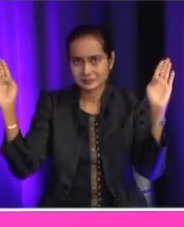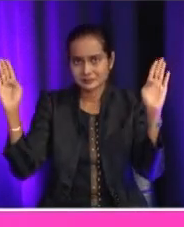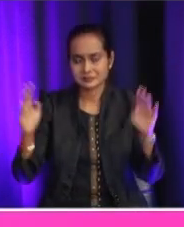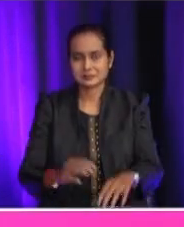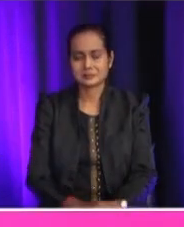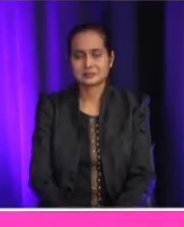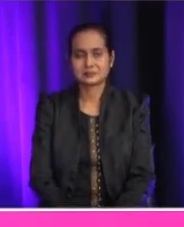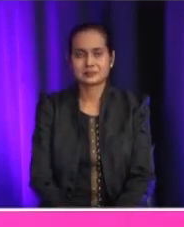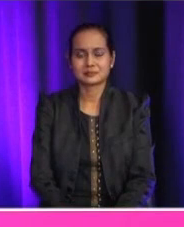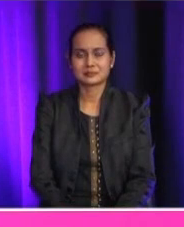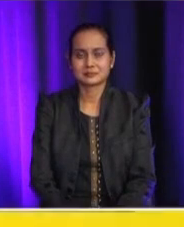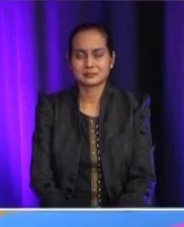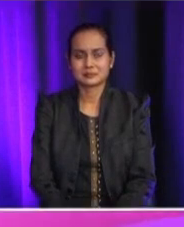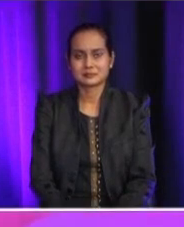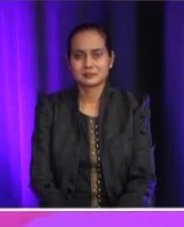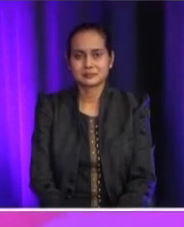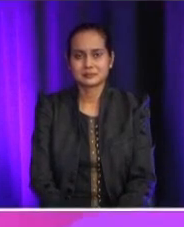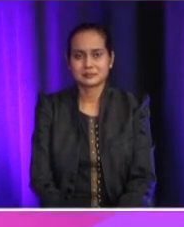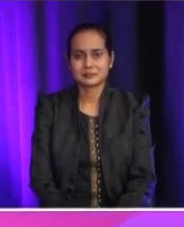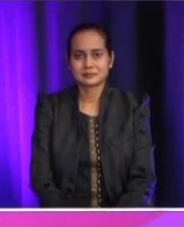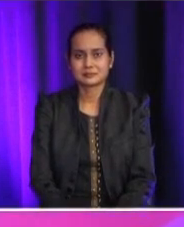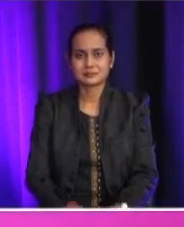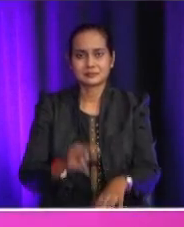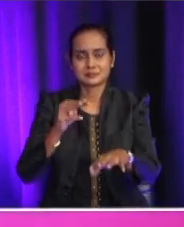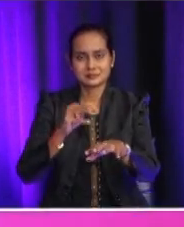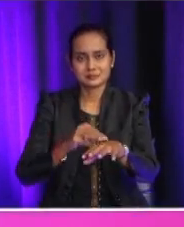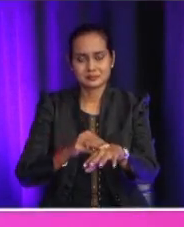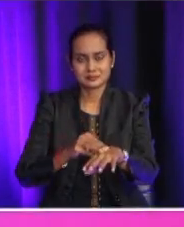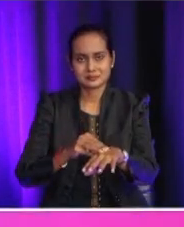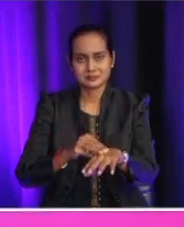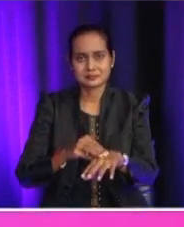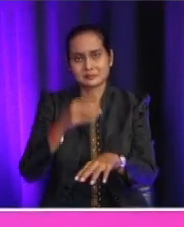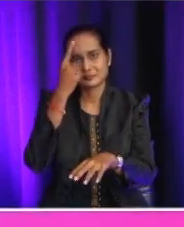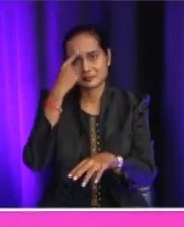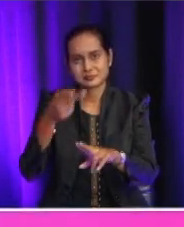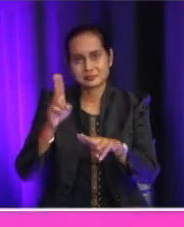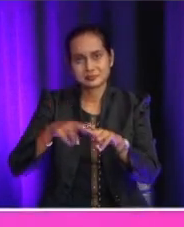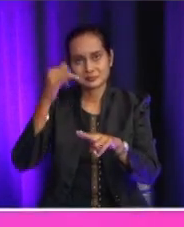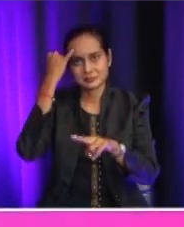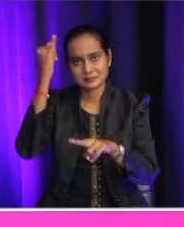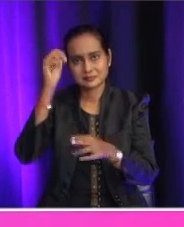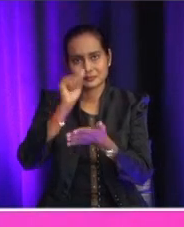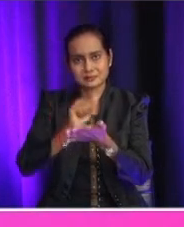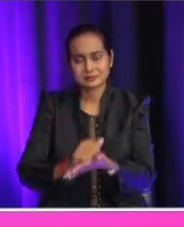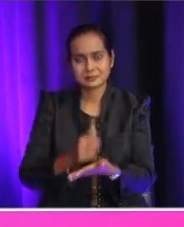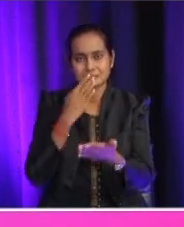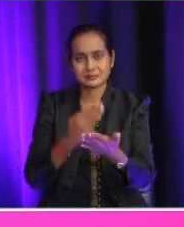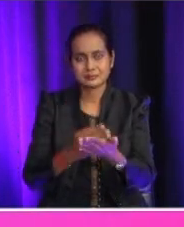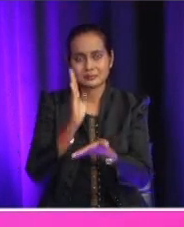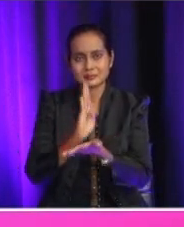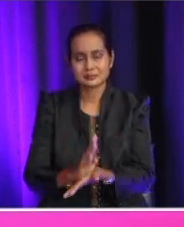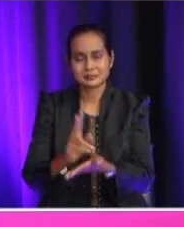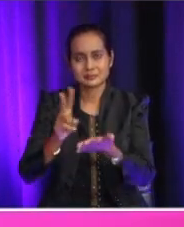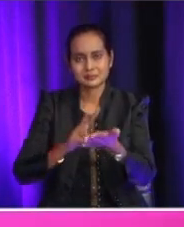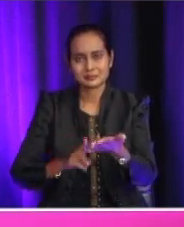Namu, gunung daik di Pulau Angsana. Masa diisi menimba ilmu, amalan baik budaya membaca. Buah